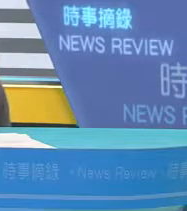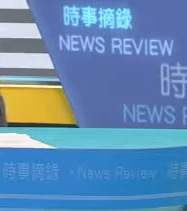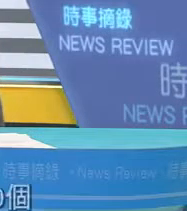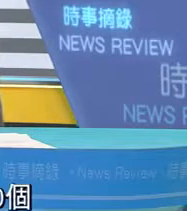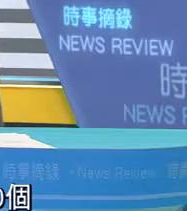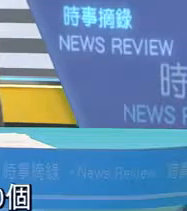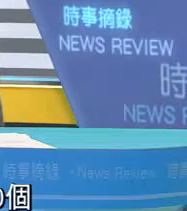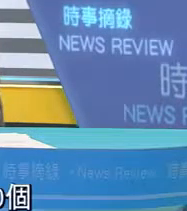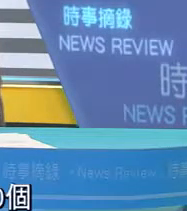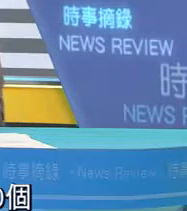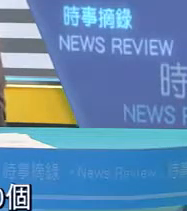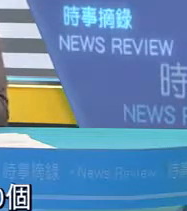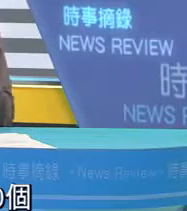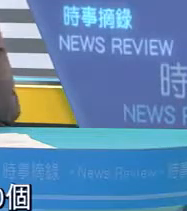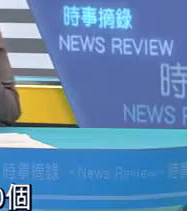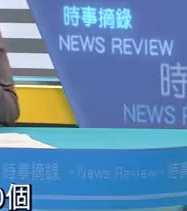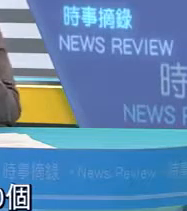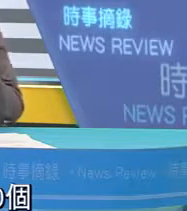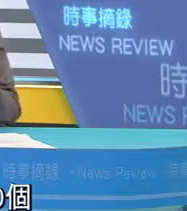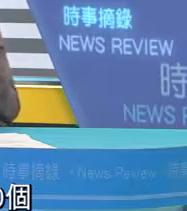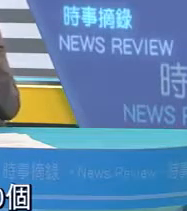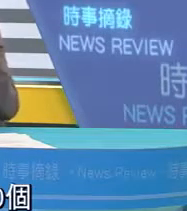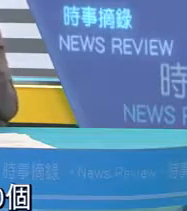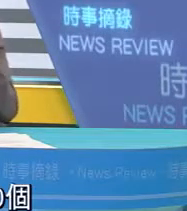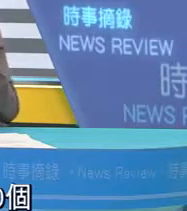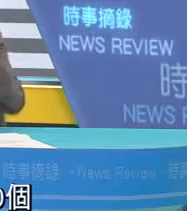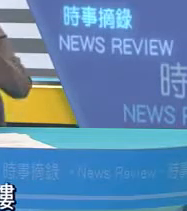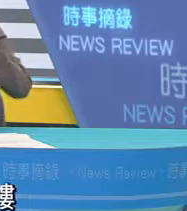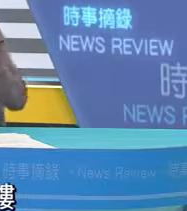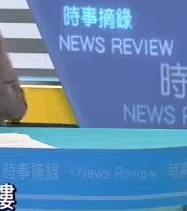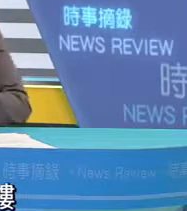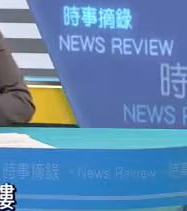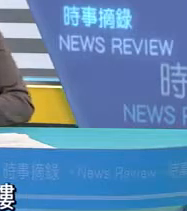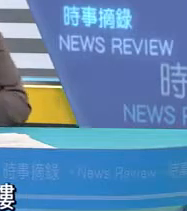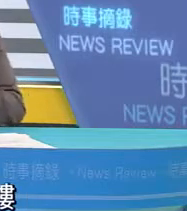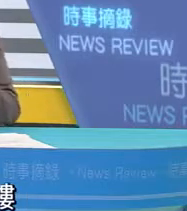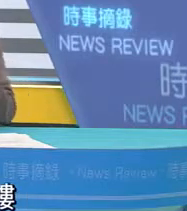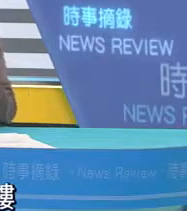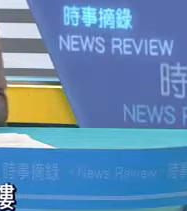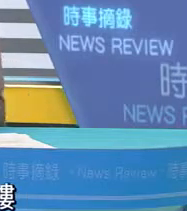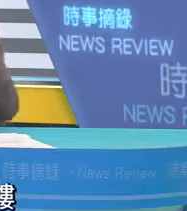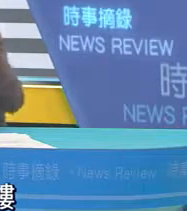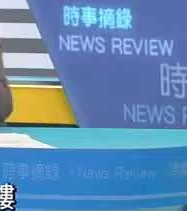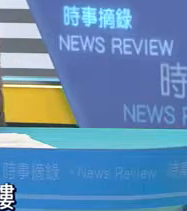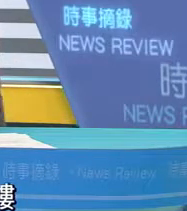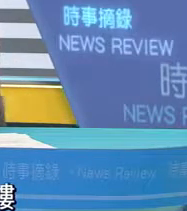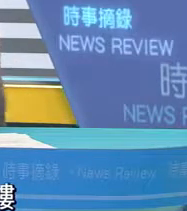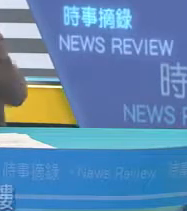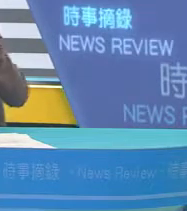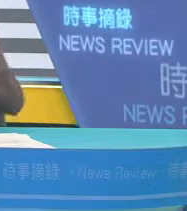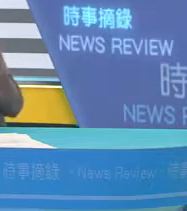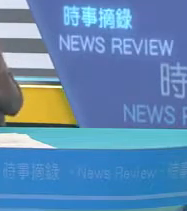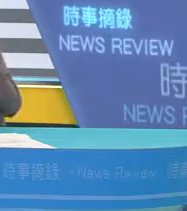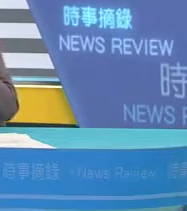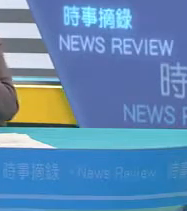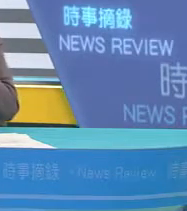新一期特快公屋編配單位大約有1300個，上星期五起開始給家庭申請者揀樓。